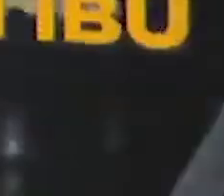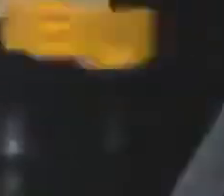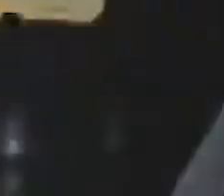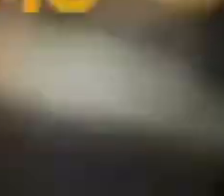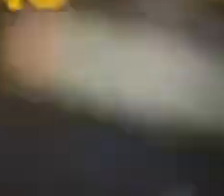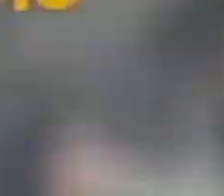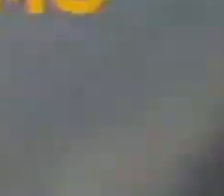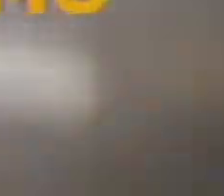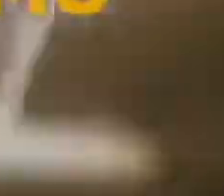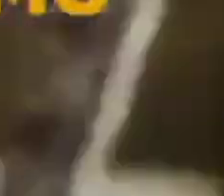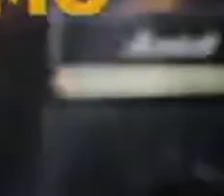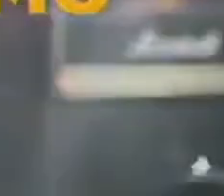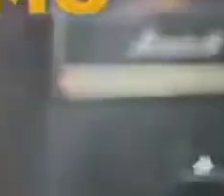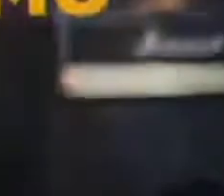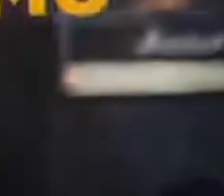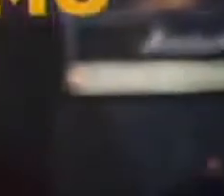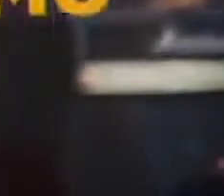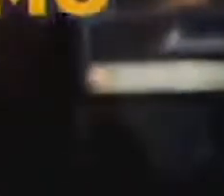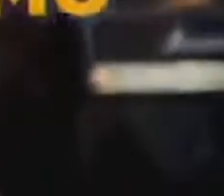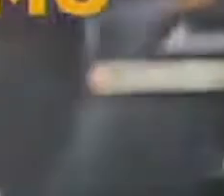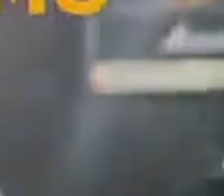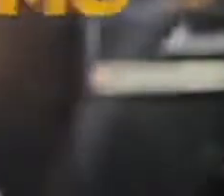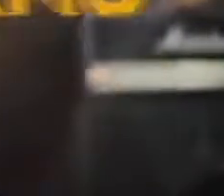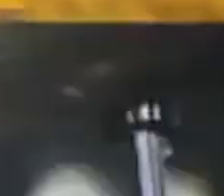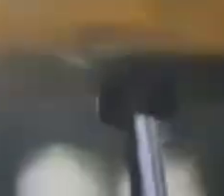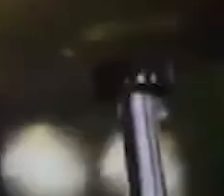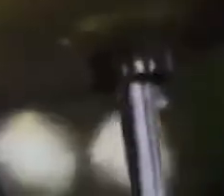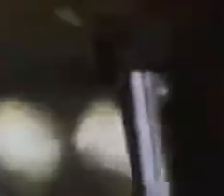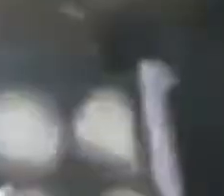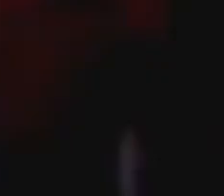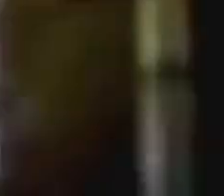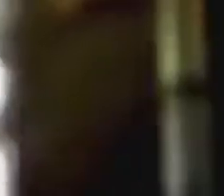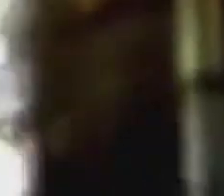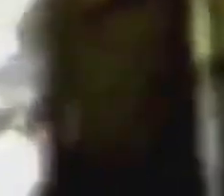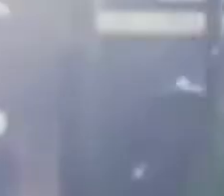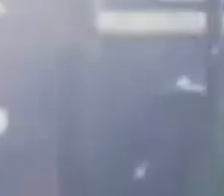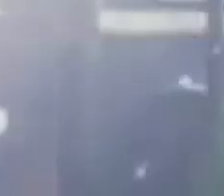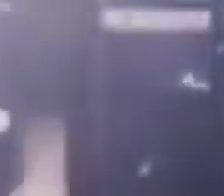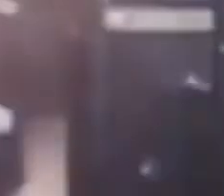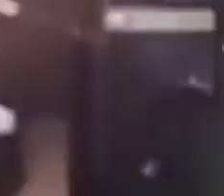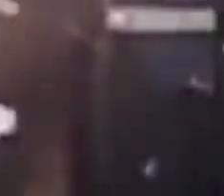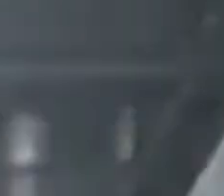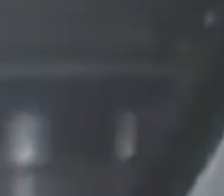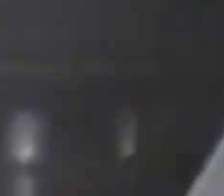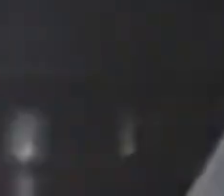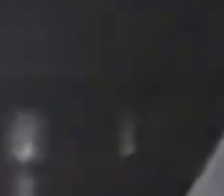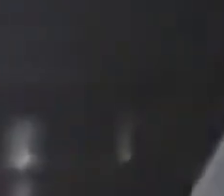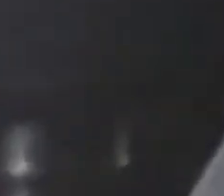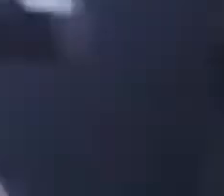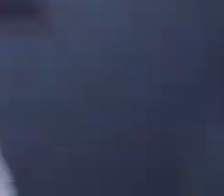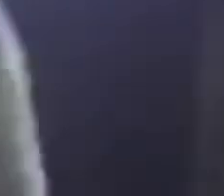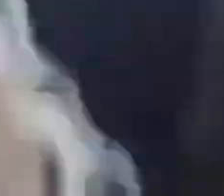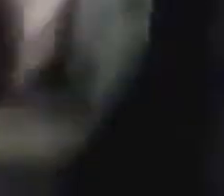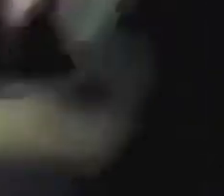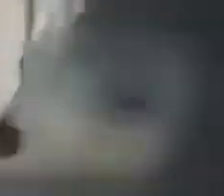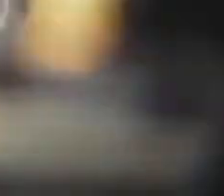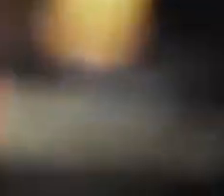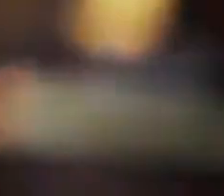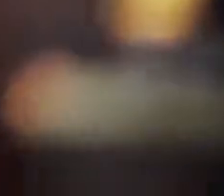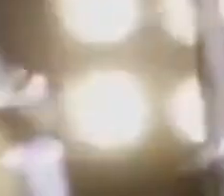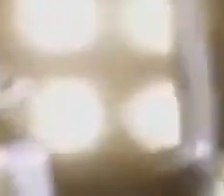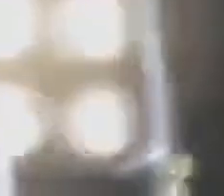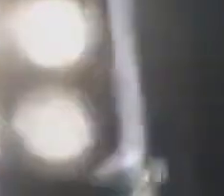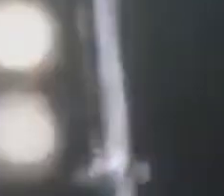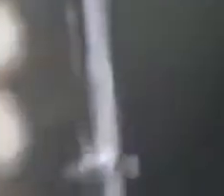usarimu jaga jarakmu minind dari kerungunan jagah